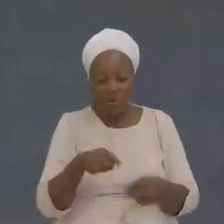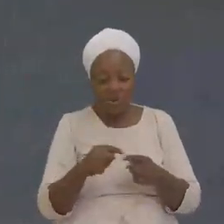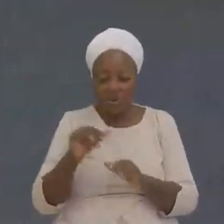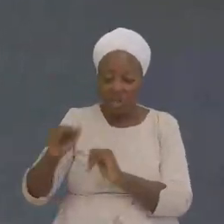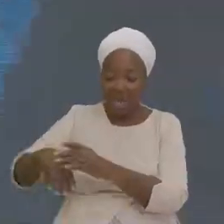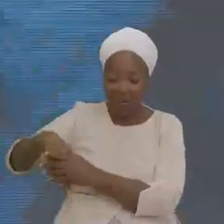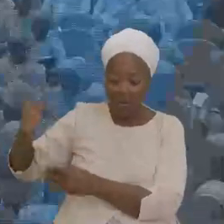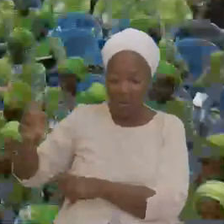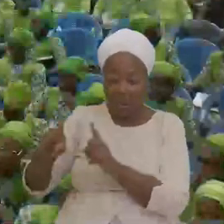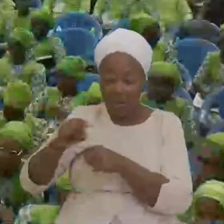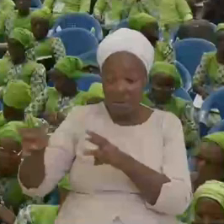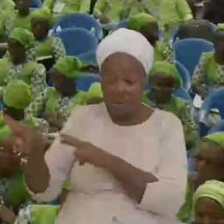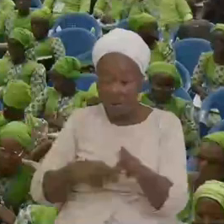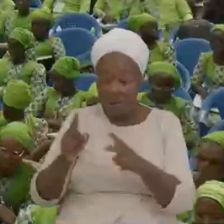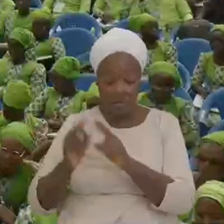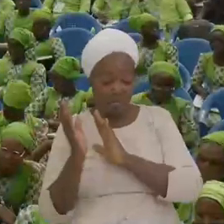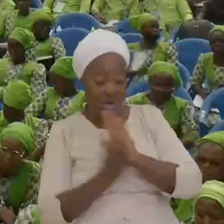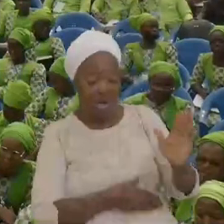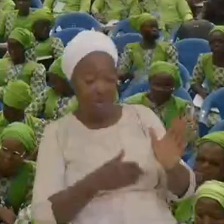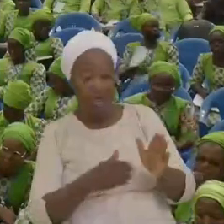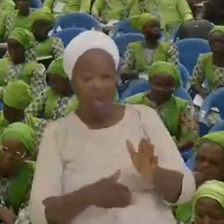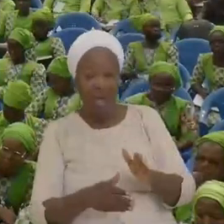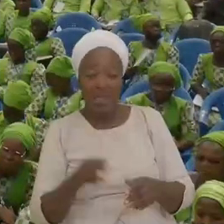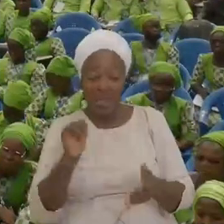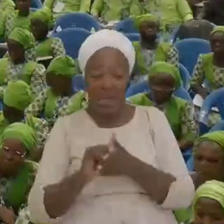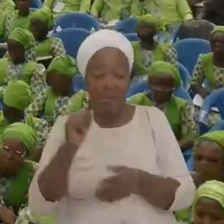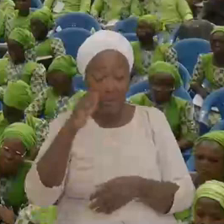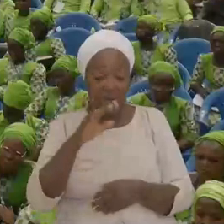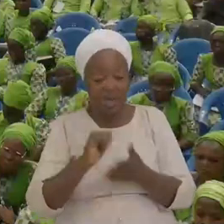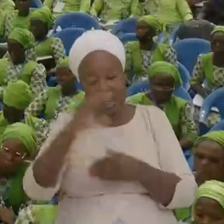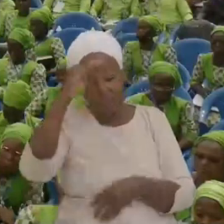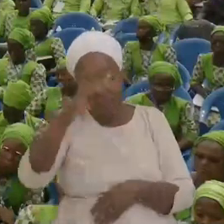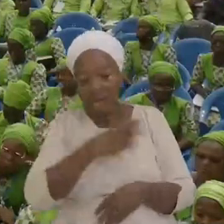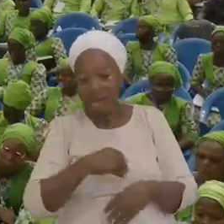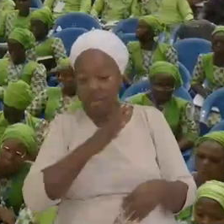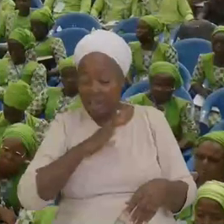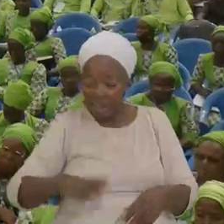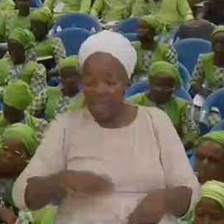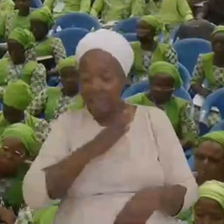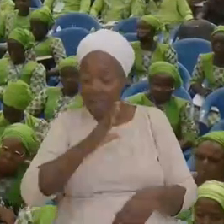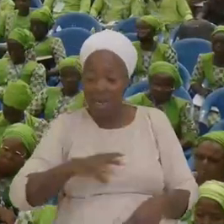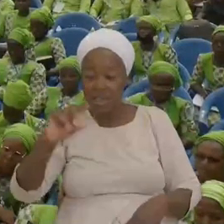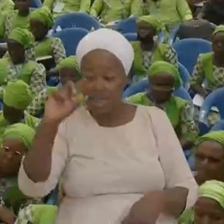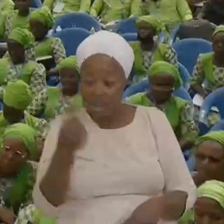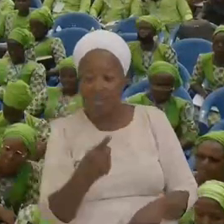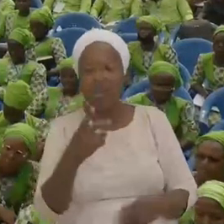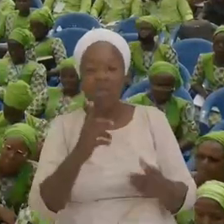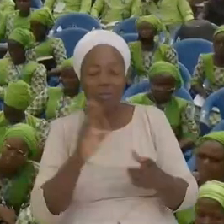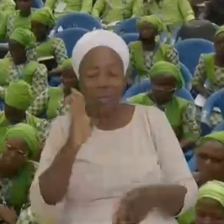ton amant. Je vais rester ici. Quand tu es prêt, tu dois abandonner cet homme, cette femme,